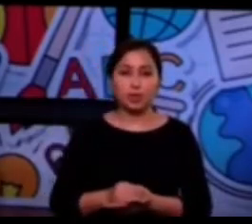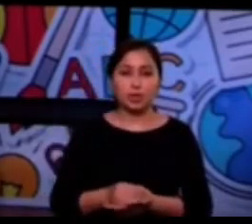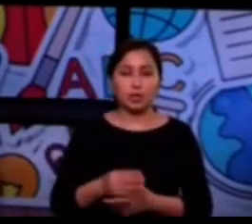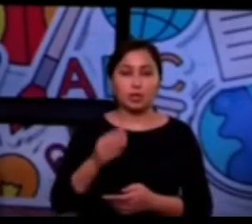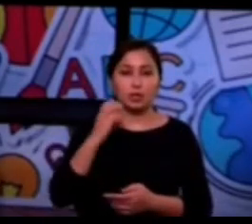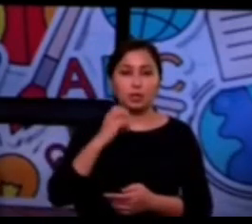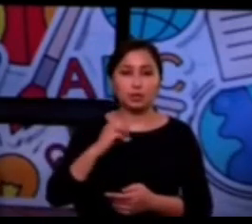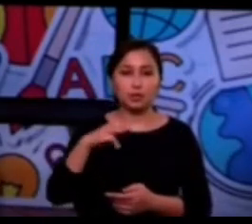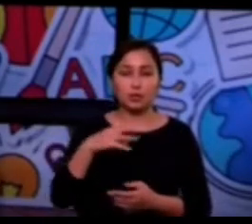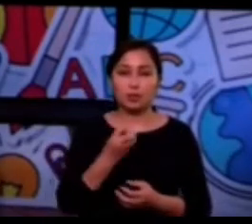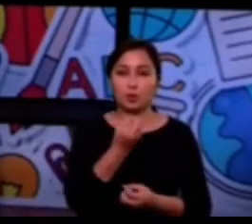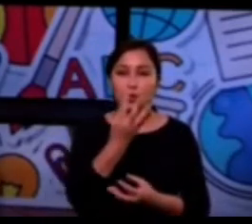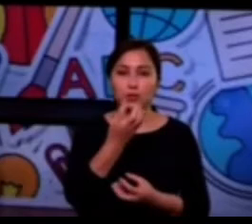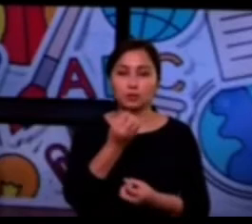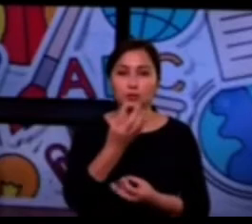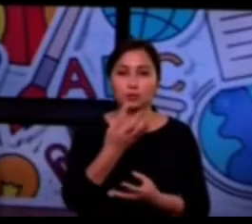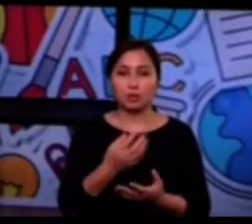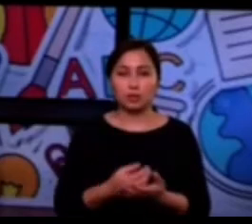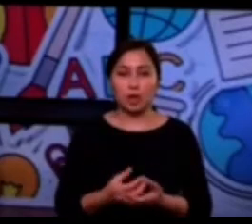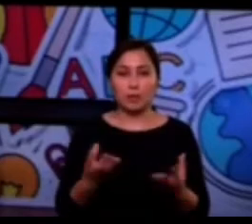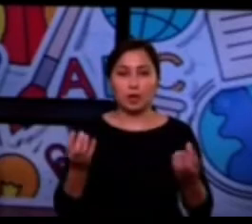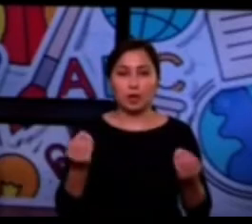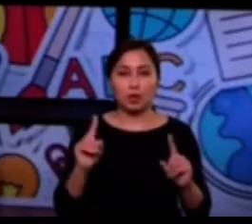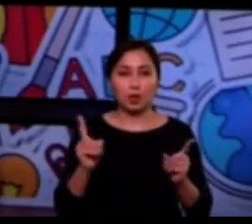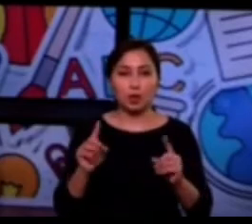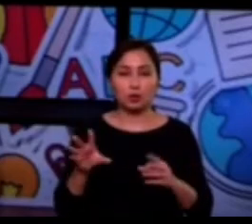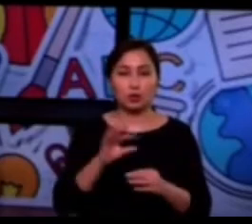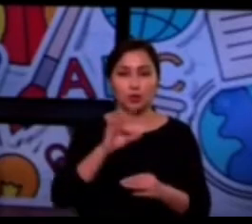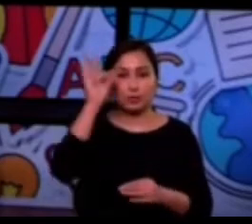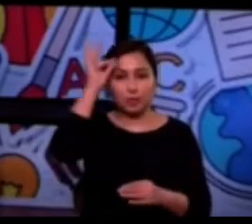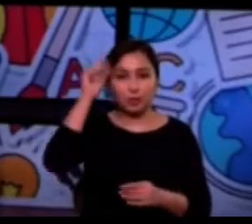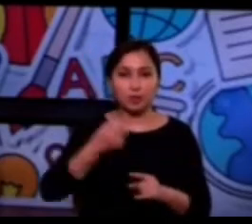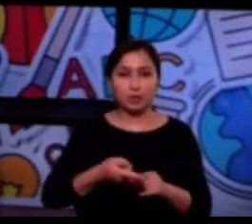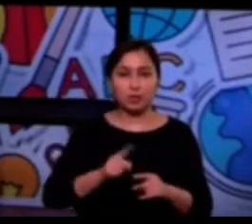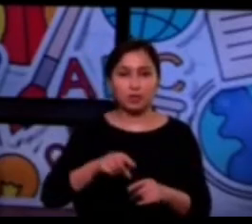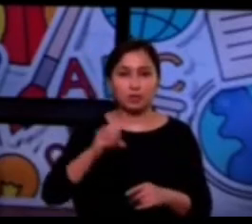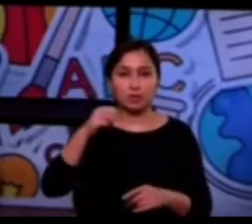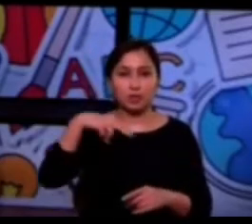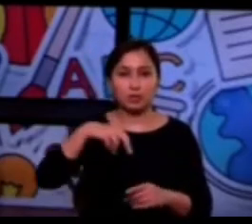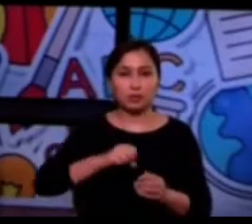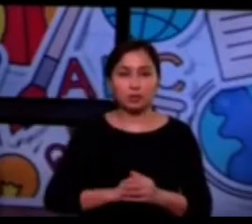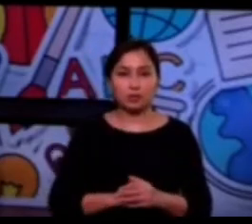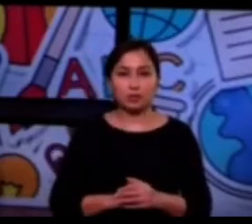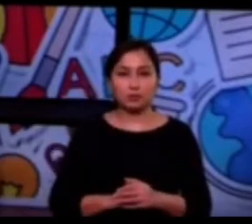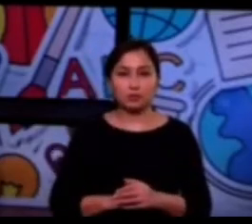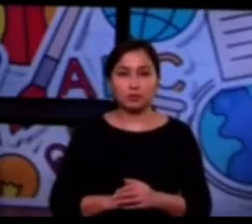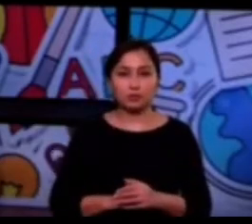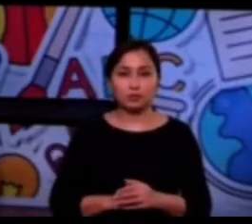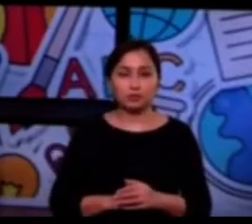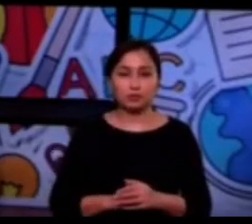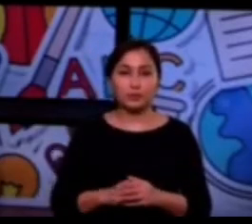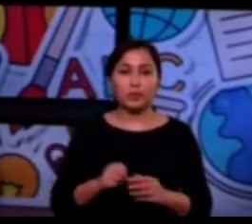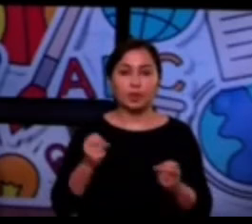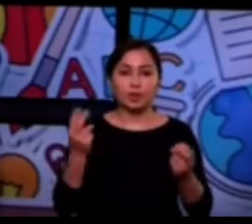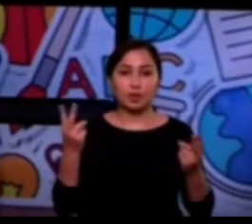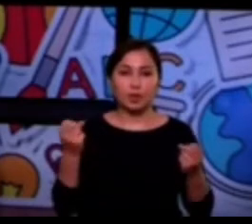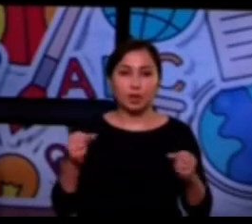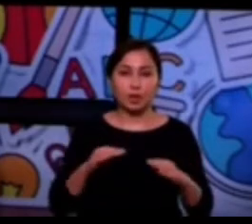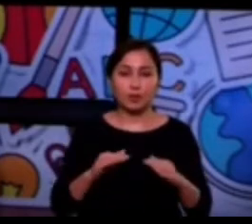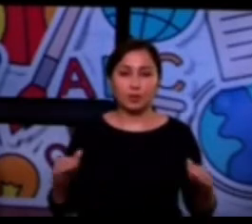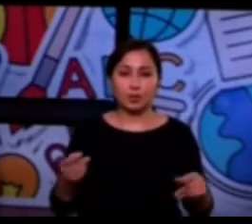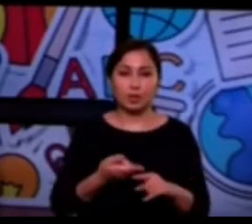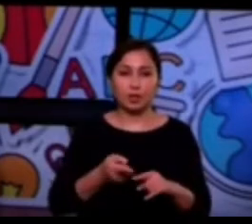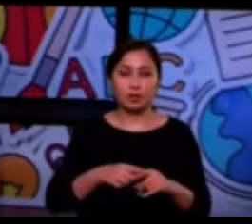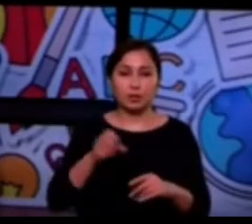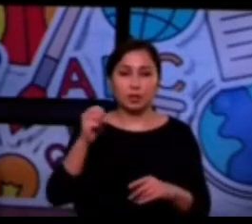стебелек цветка. А еще что вам напоминают эти элементы? Да, ребята, эти